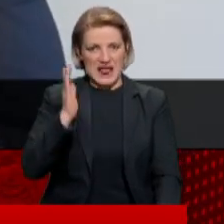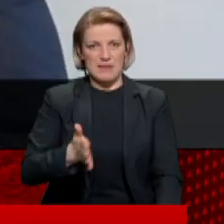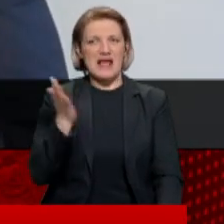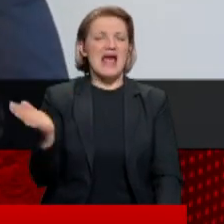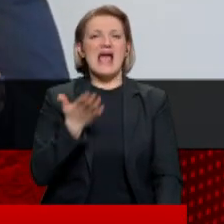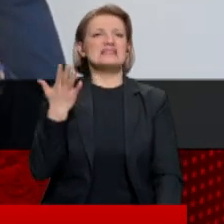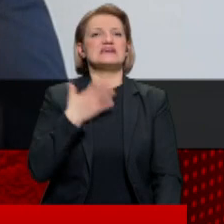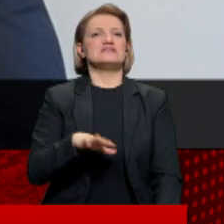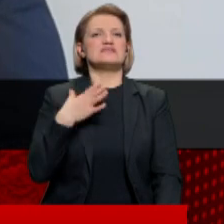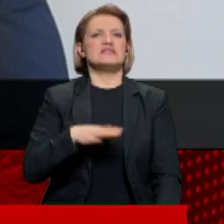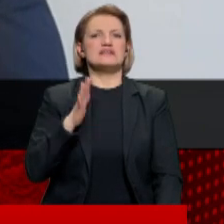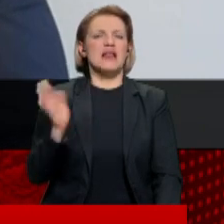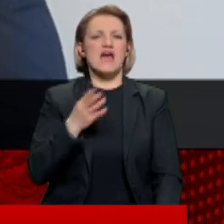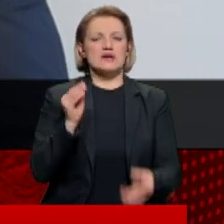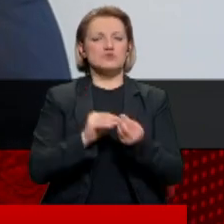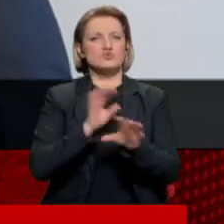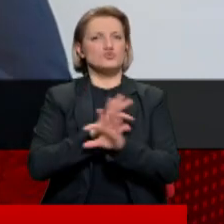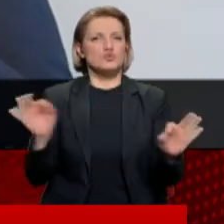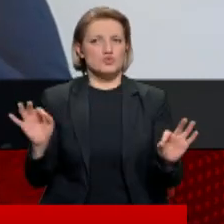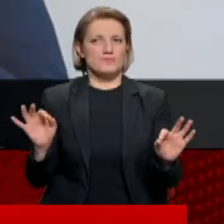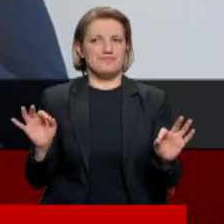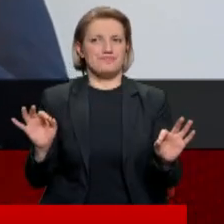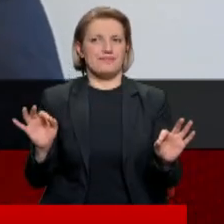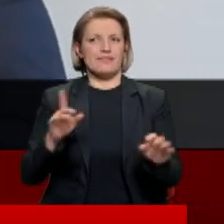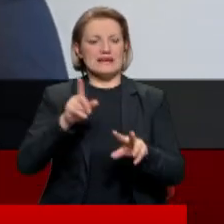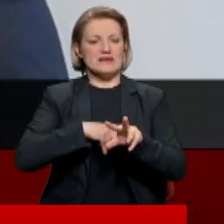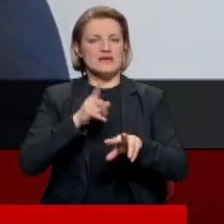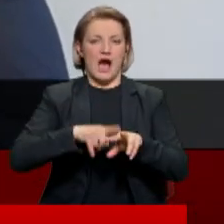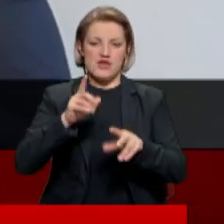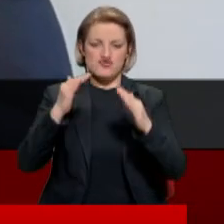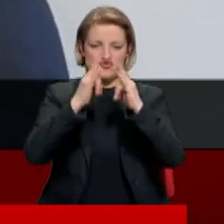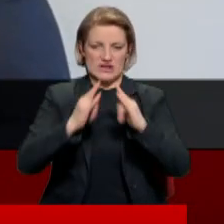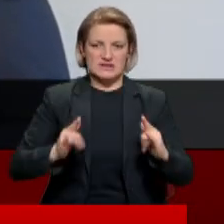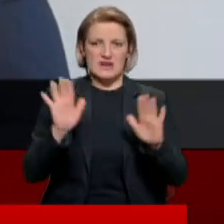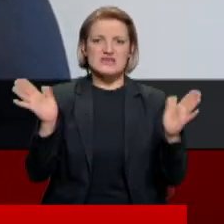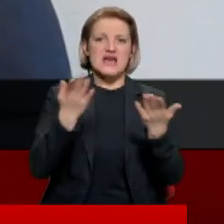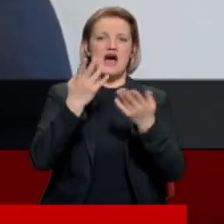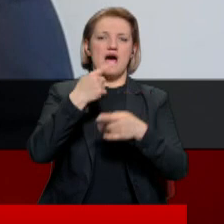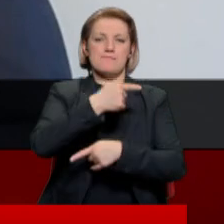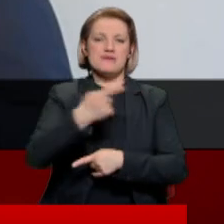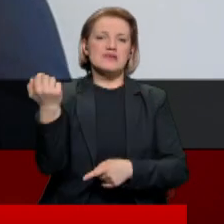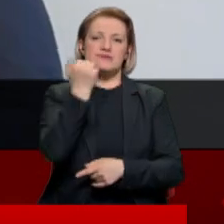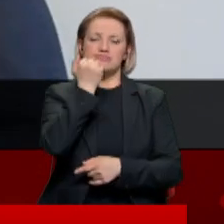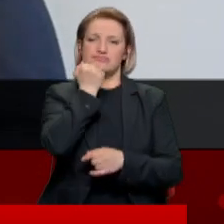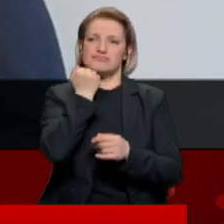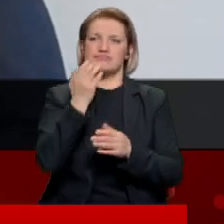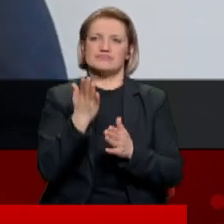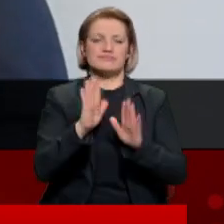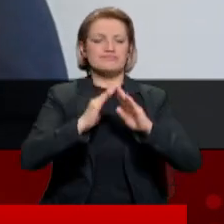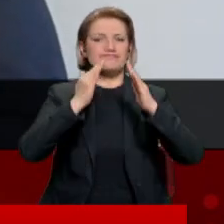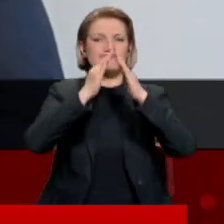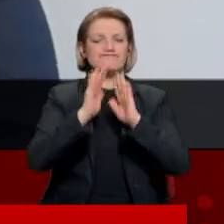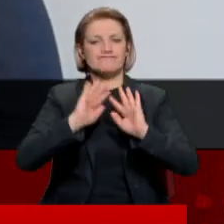en istedikleri, en masumane şey ya bir çadır, ya bir konteyner, ya bir prefabrik